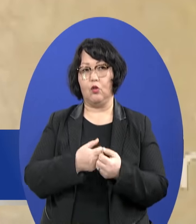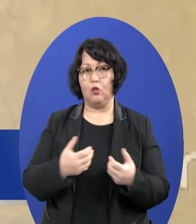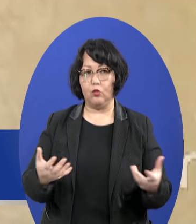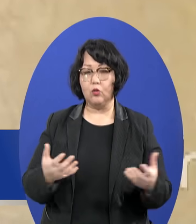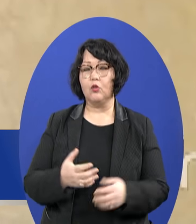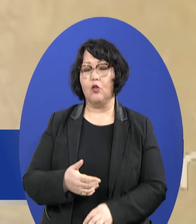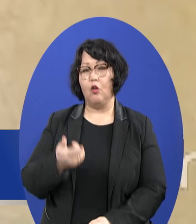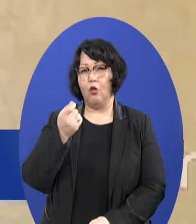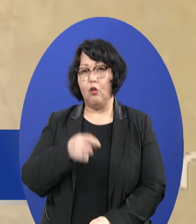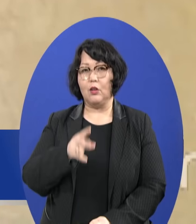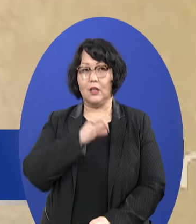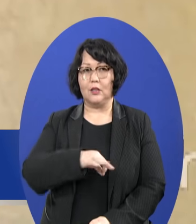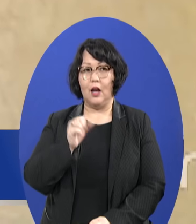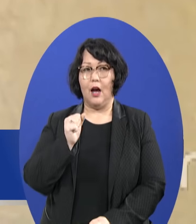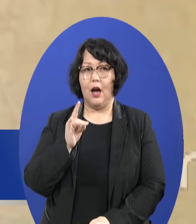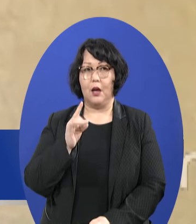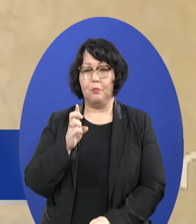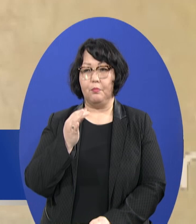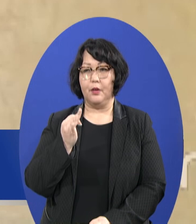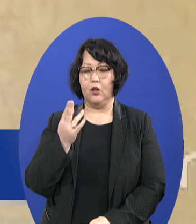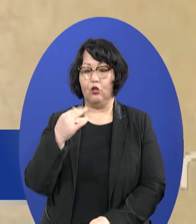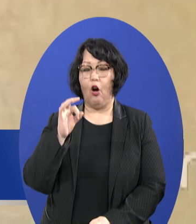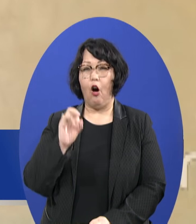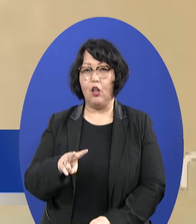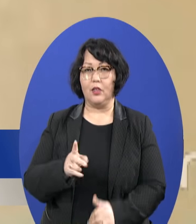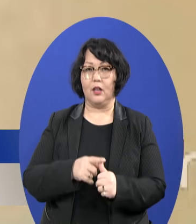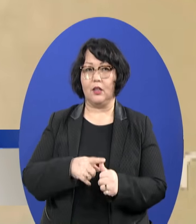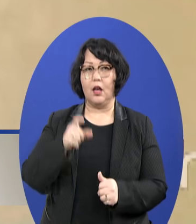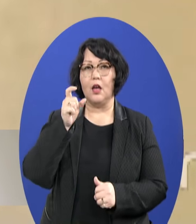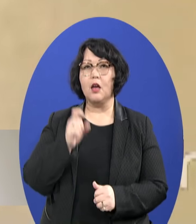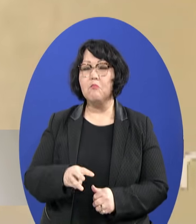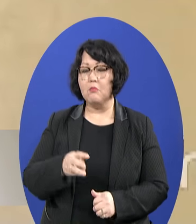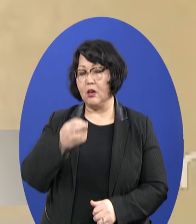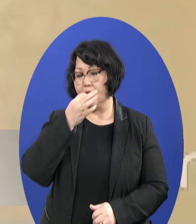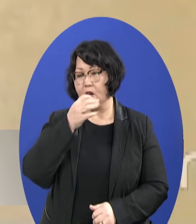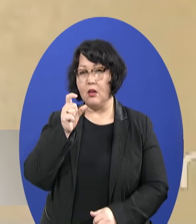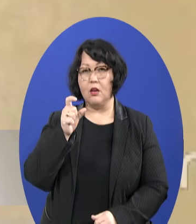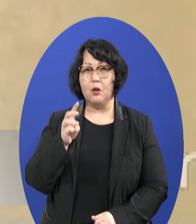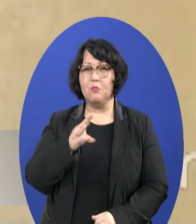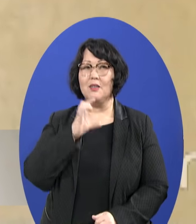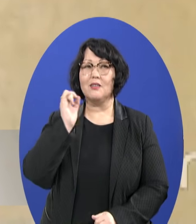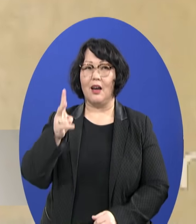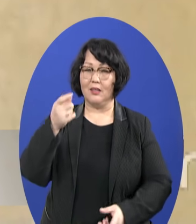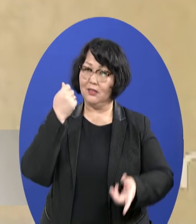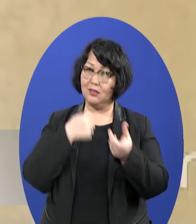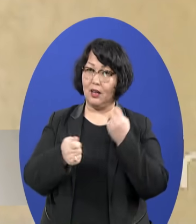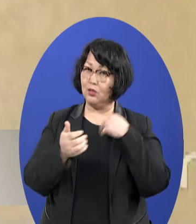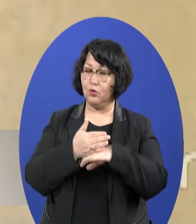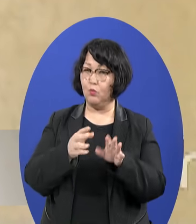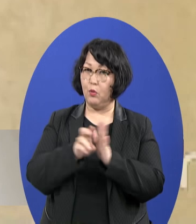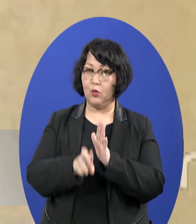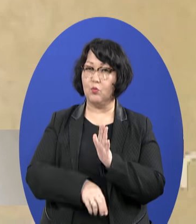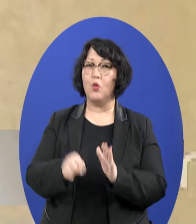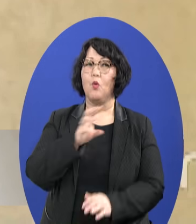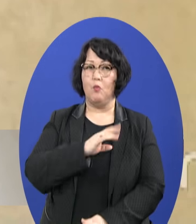нийтлэг хэрэглэгдэж байгаа арбидол зэрэг имийг одоо имийн сангаар нийтлэг одоо зарах боломж байдгүй юм уу? Энэ